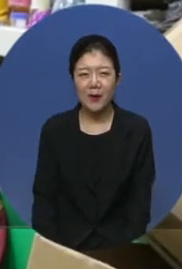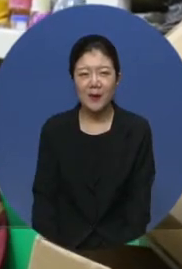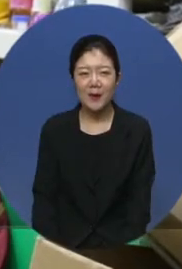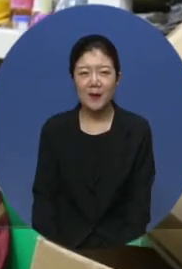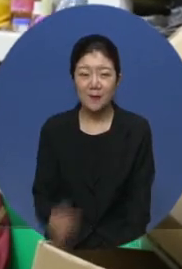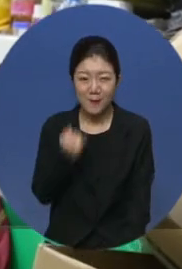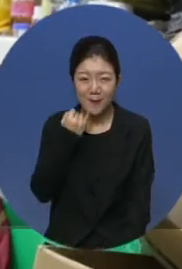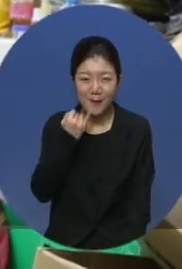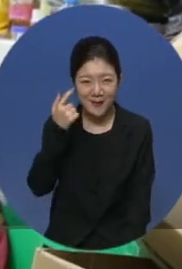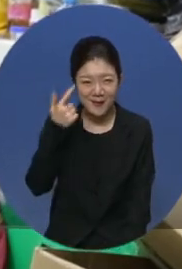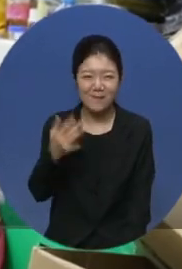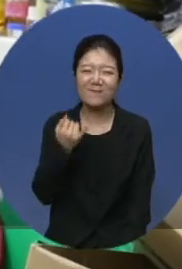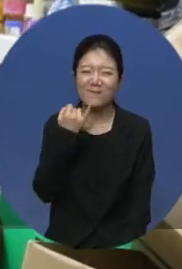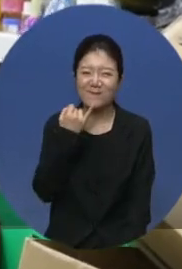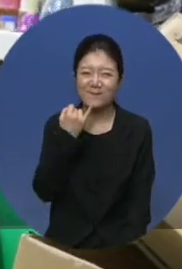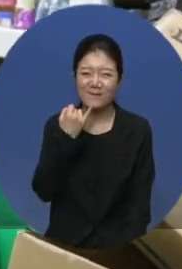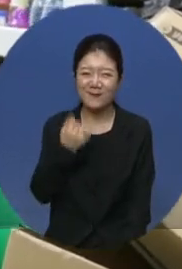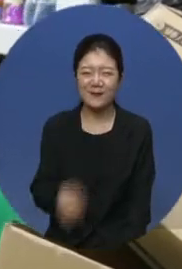괜찮아요? 네.